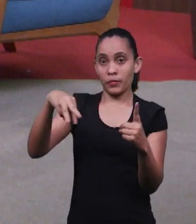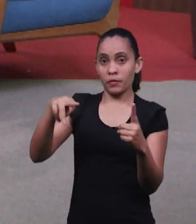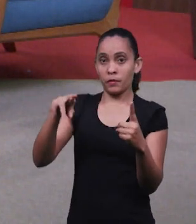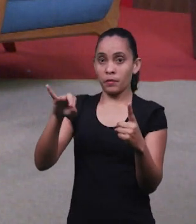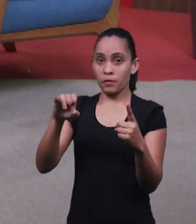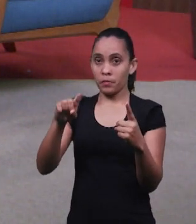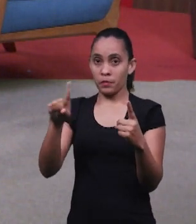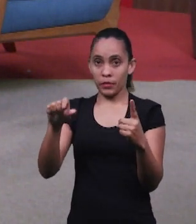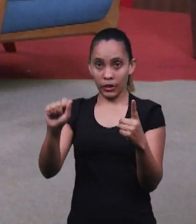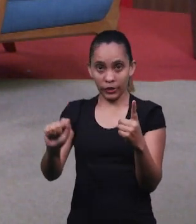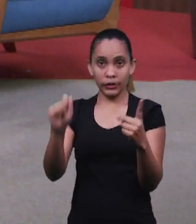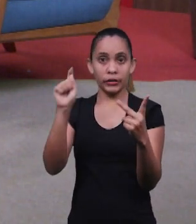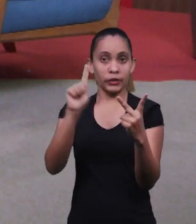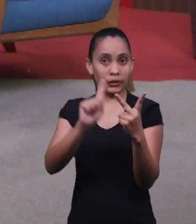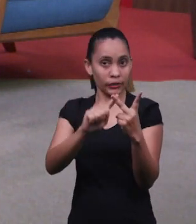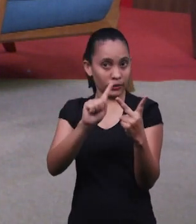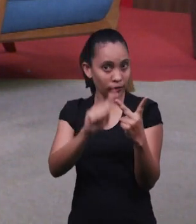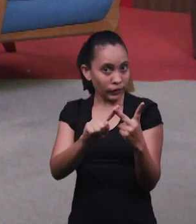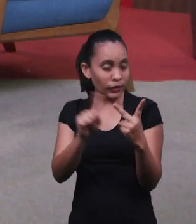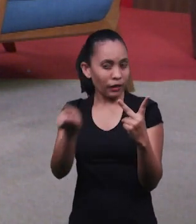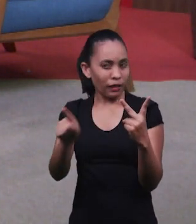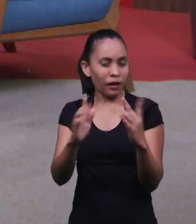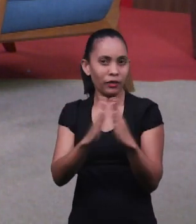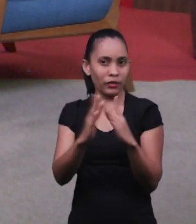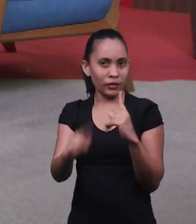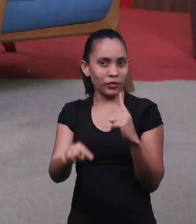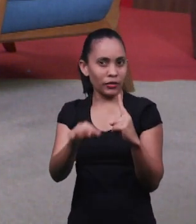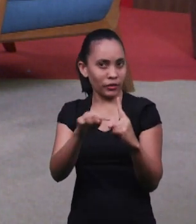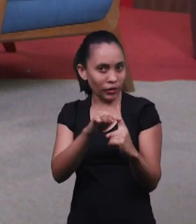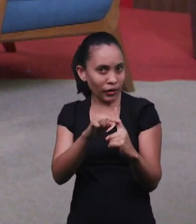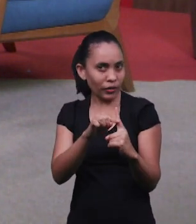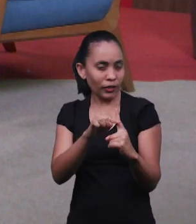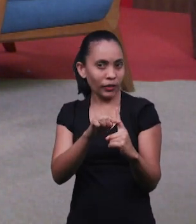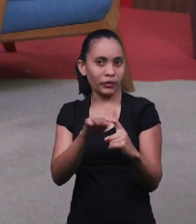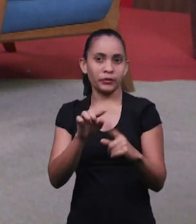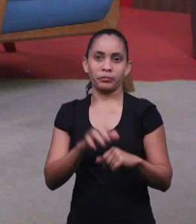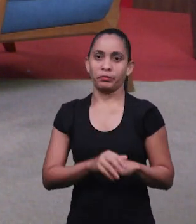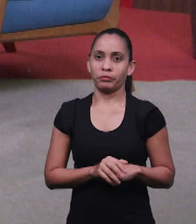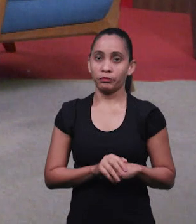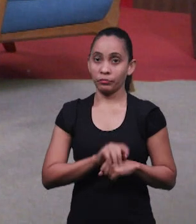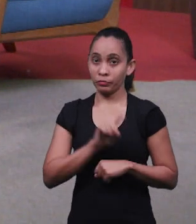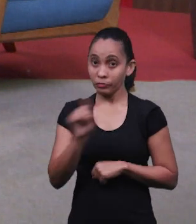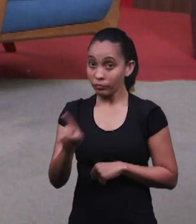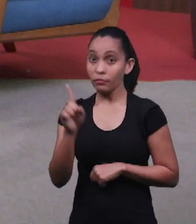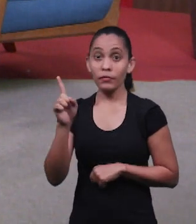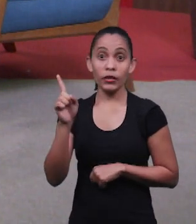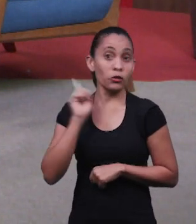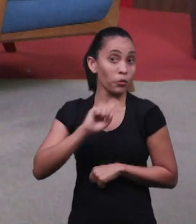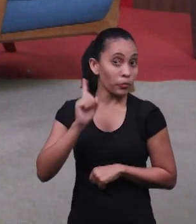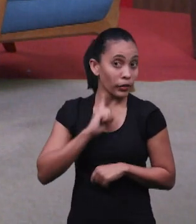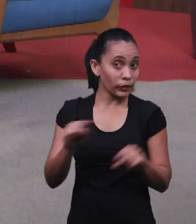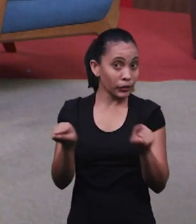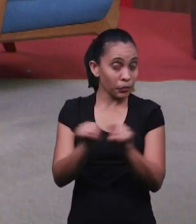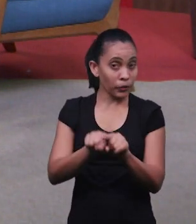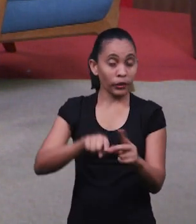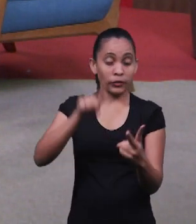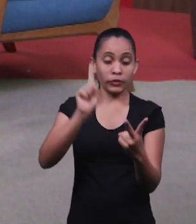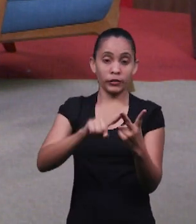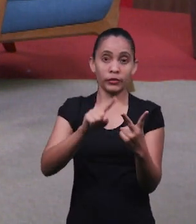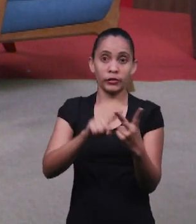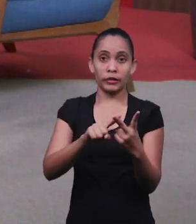Un de notre sœur Marissa de Bon Jardin 3, l'église chrétienne Maranatha de Bon Jardin 3, dans l'état de Minas